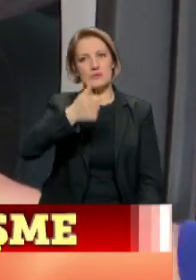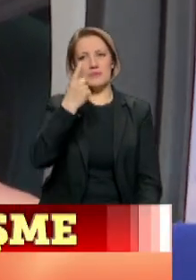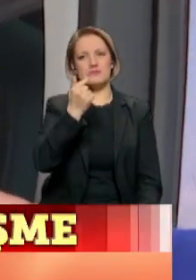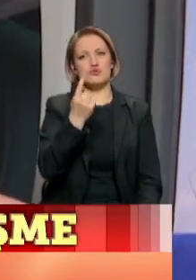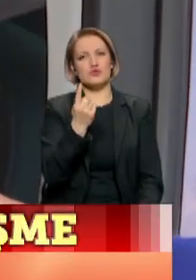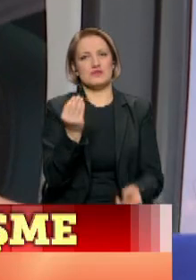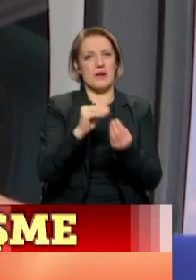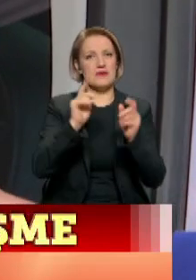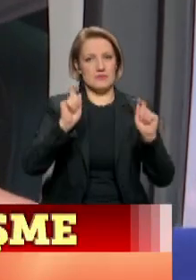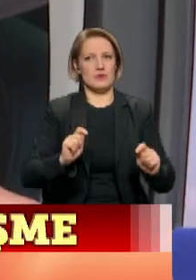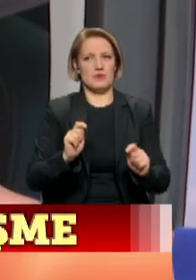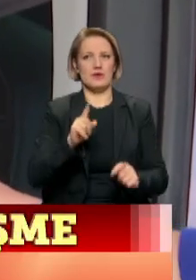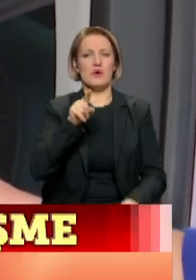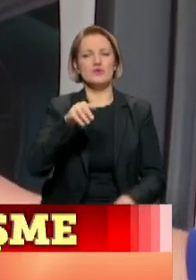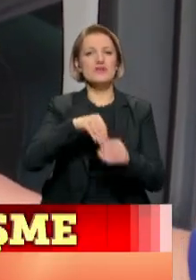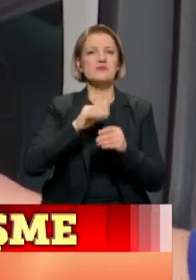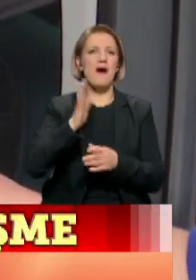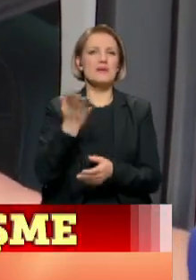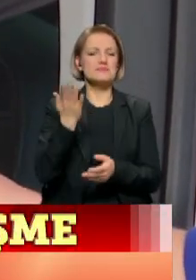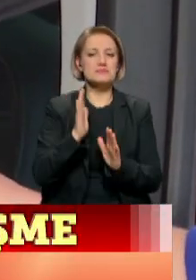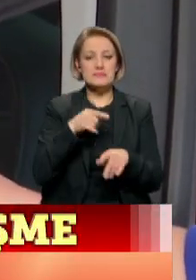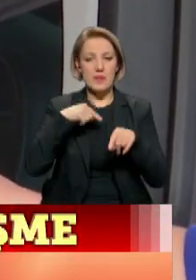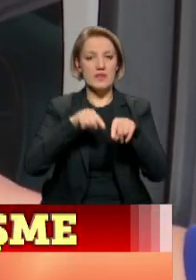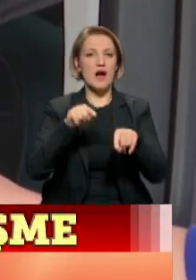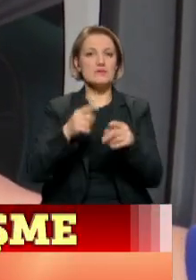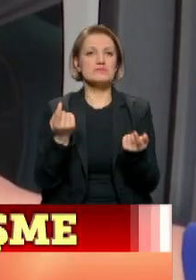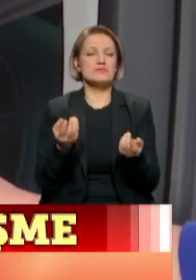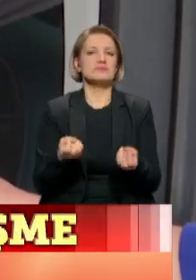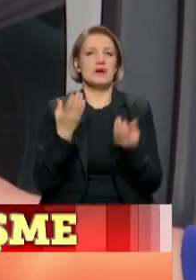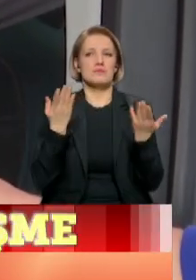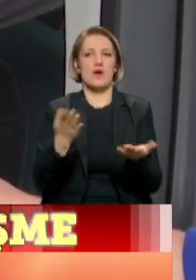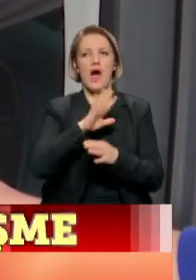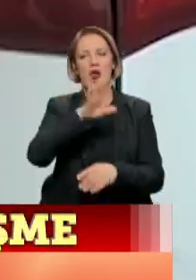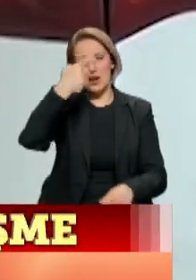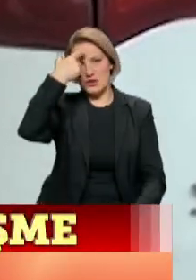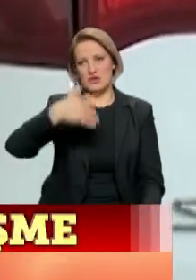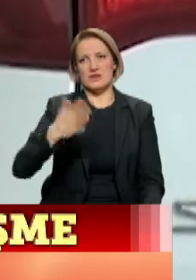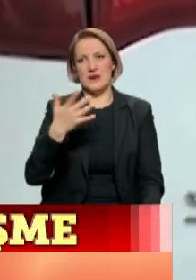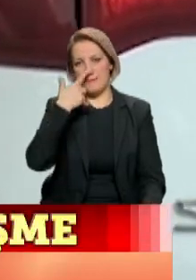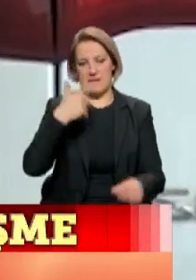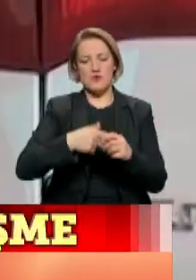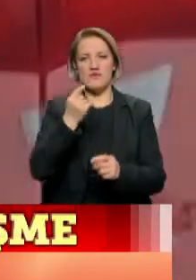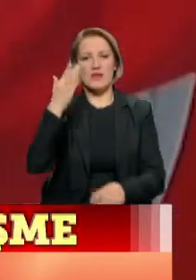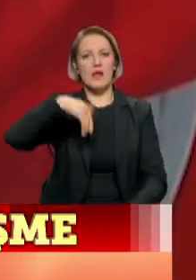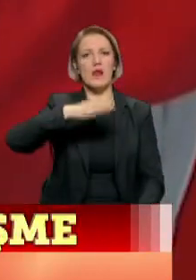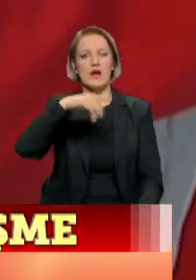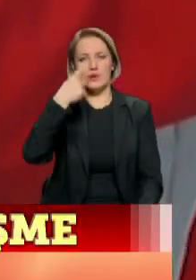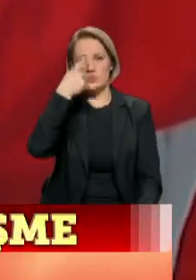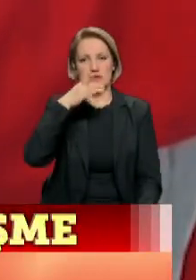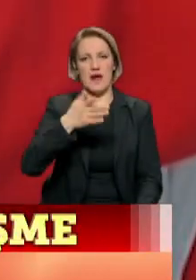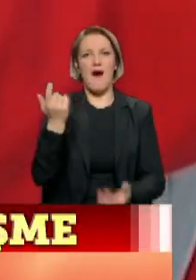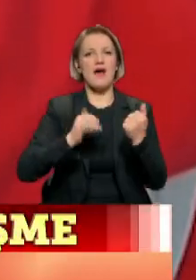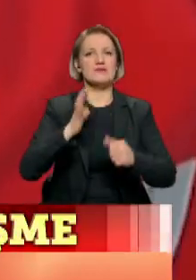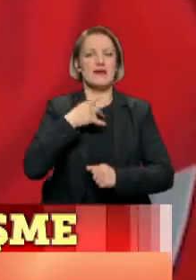bir buçuk lira zam yapılıyor Onun için yani artık takip edebilecek durumda değil hiç kimse Herkes şaşkın Petrol fiyatlarındaki dalgalanma doğrudan